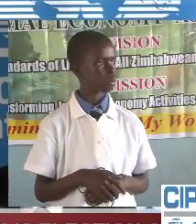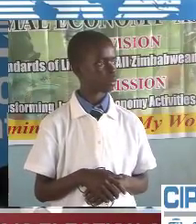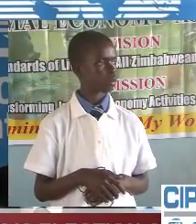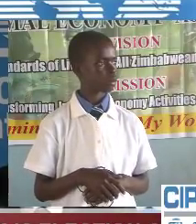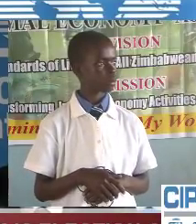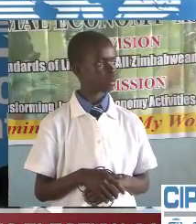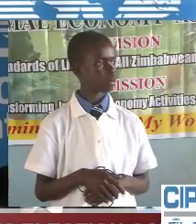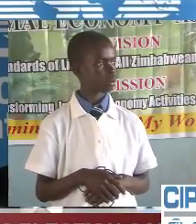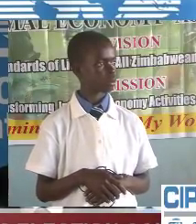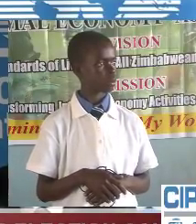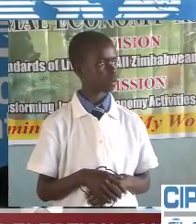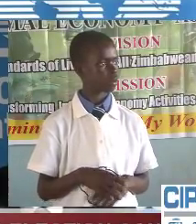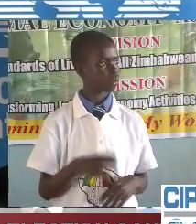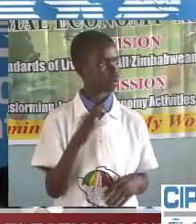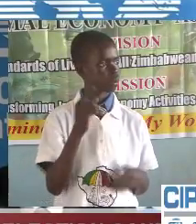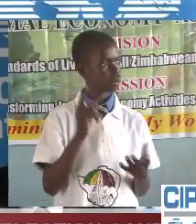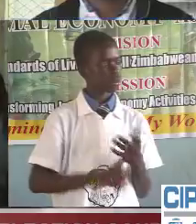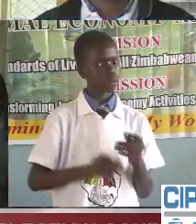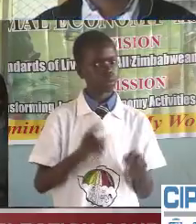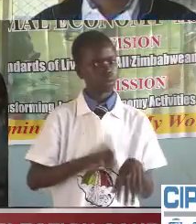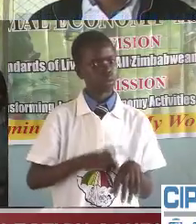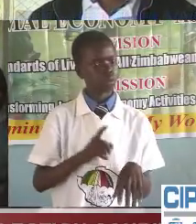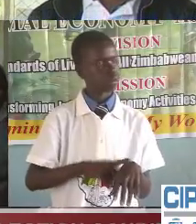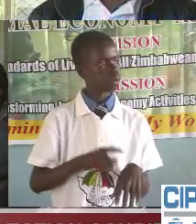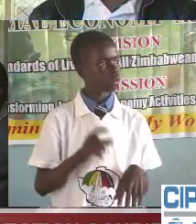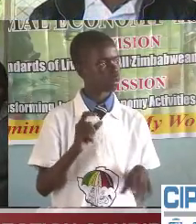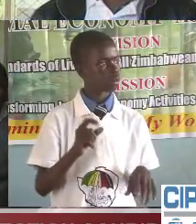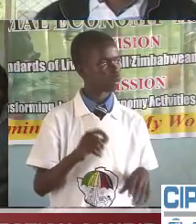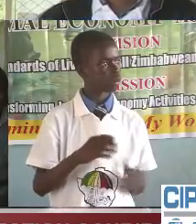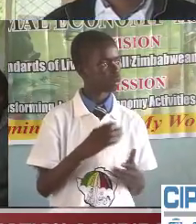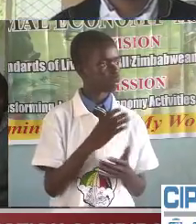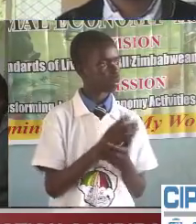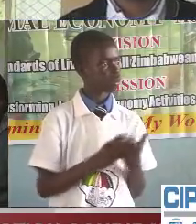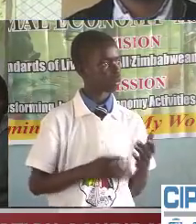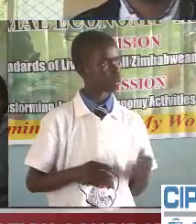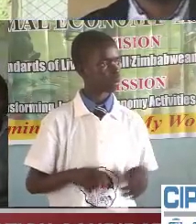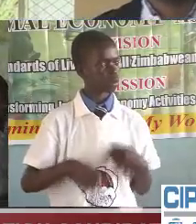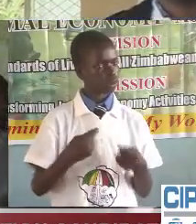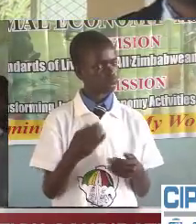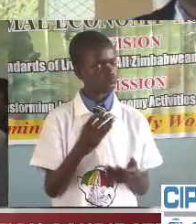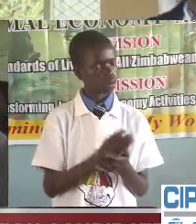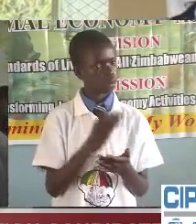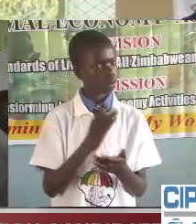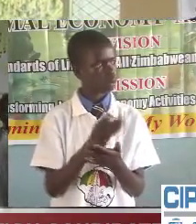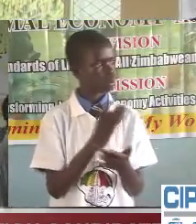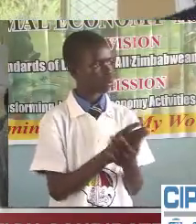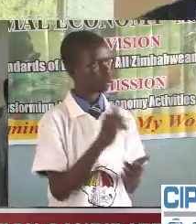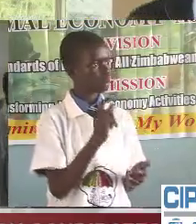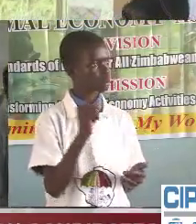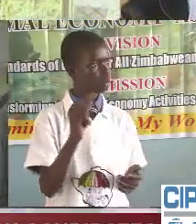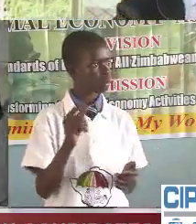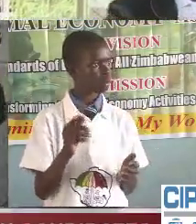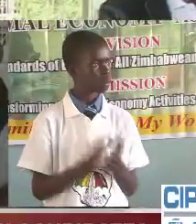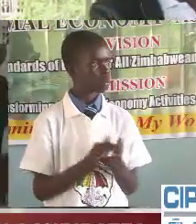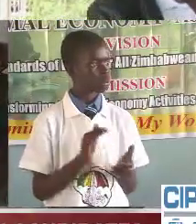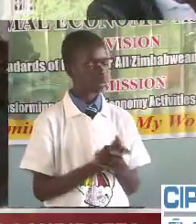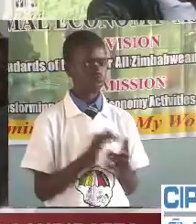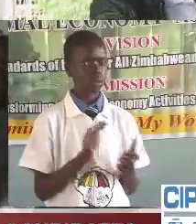tokumbirawo muvapewo mukana vasvikewo pa7 minutes amuchivape mungwapa half 7 minutes izo then votaura.